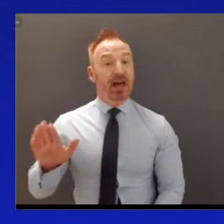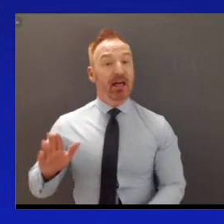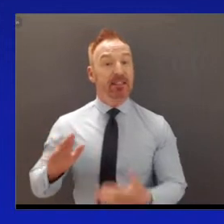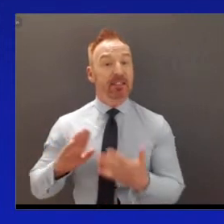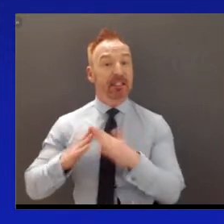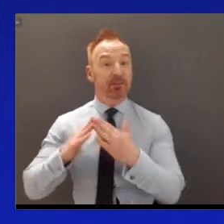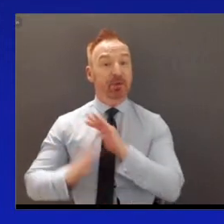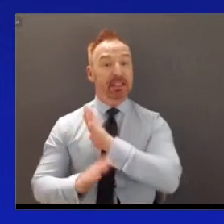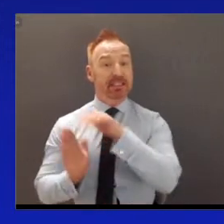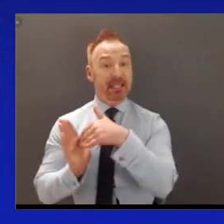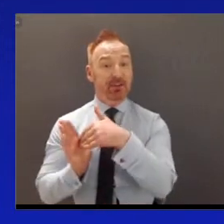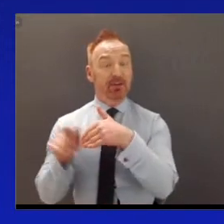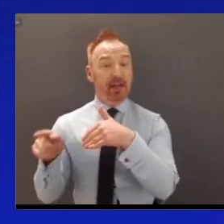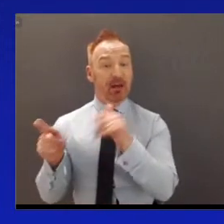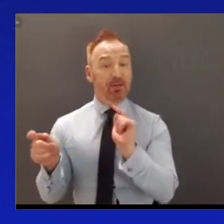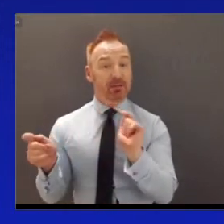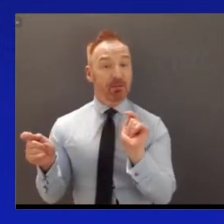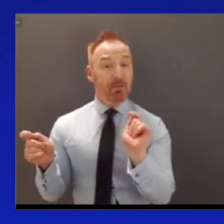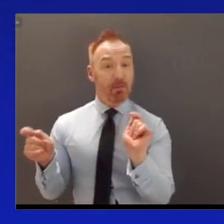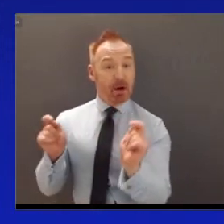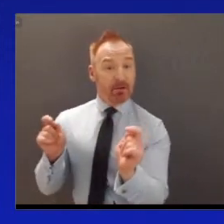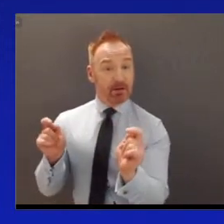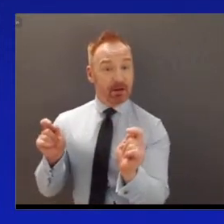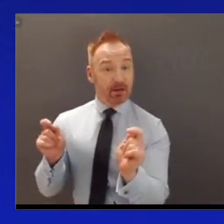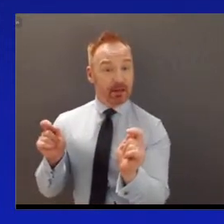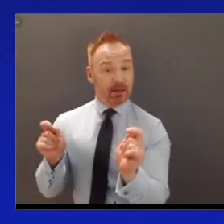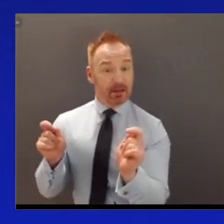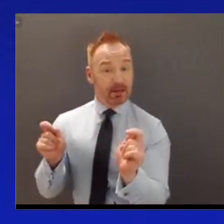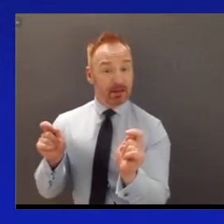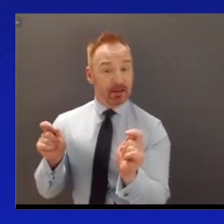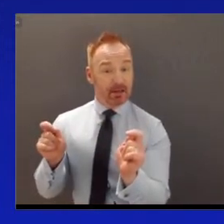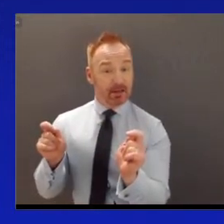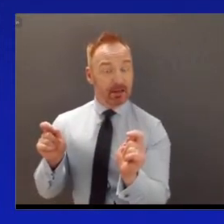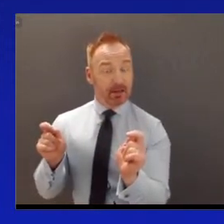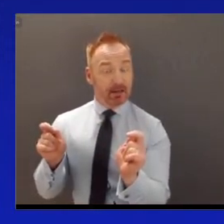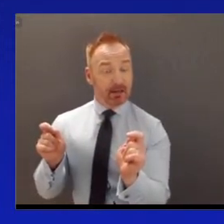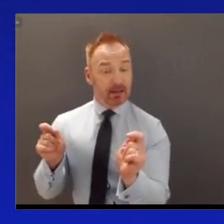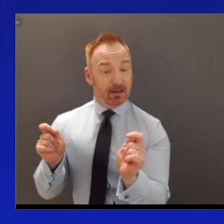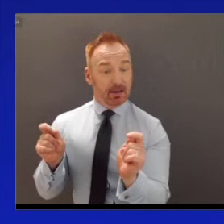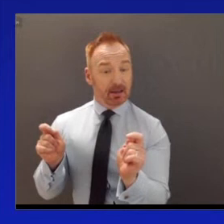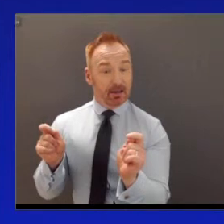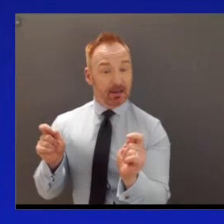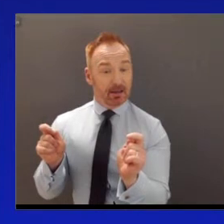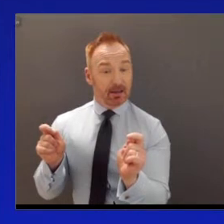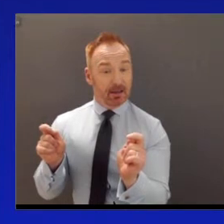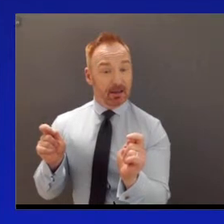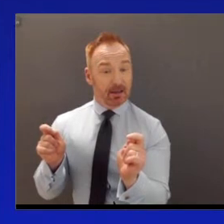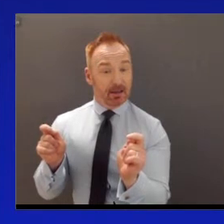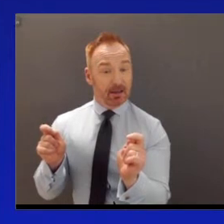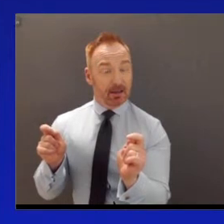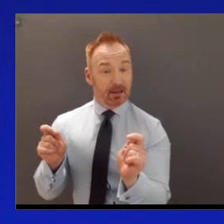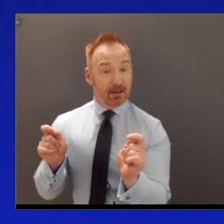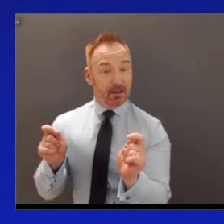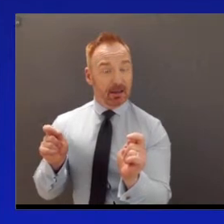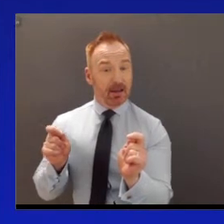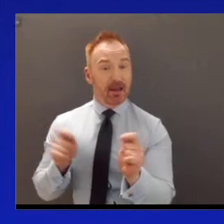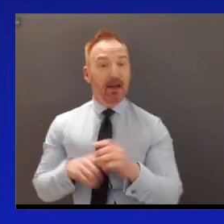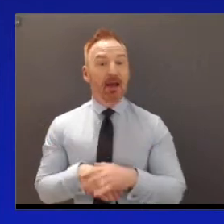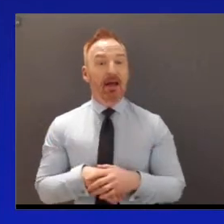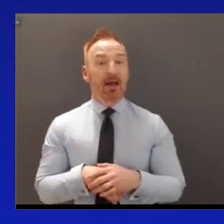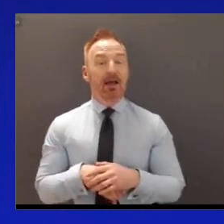peut être changé à pas un centre de testing, mais un centre de vaccination.